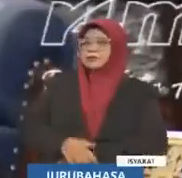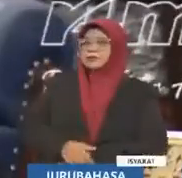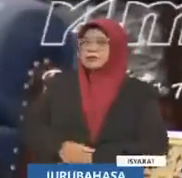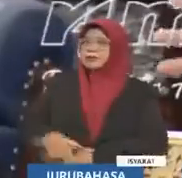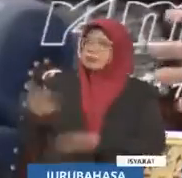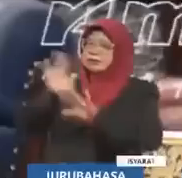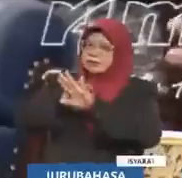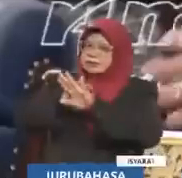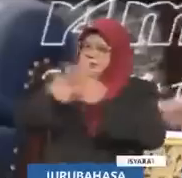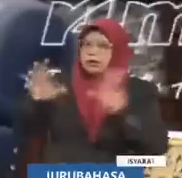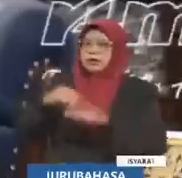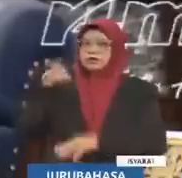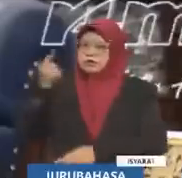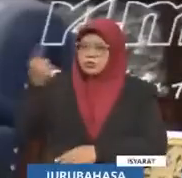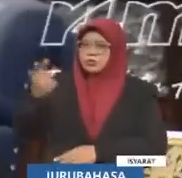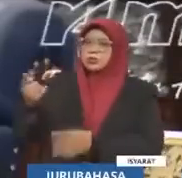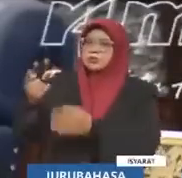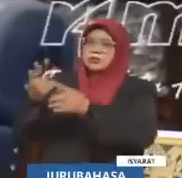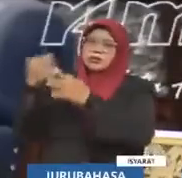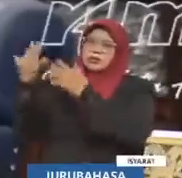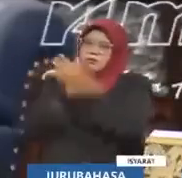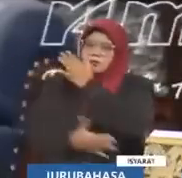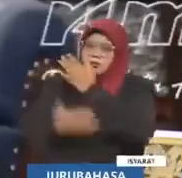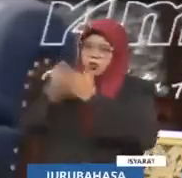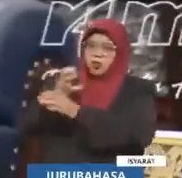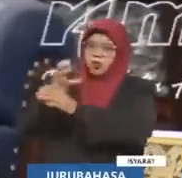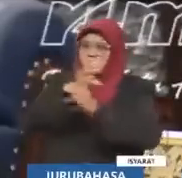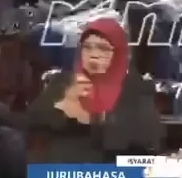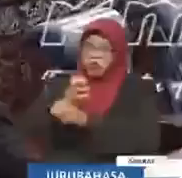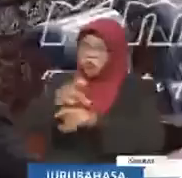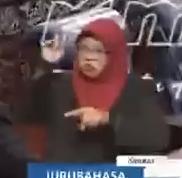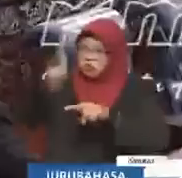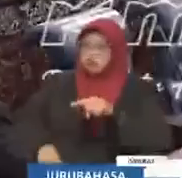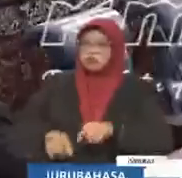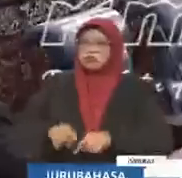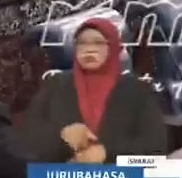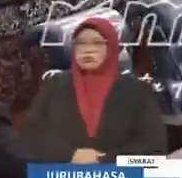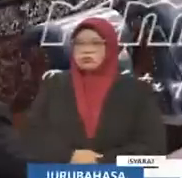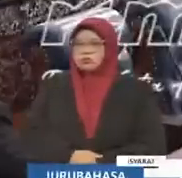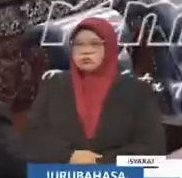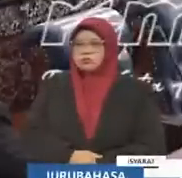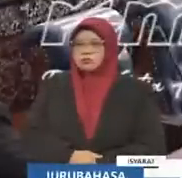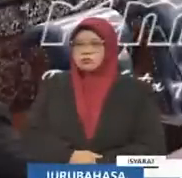jangan lagi semua orang daripada Semenanjung mau kontrol tak boleh